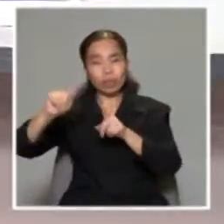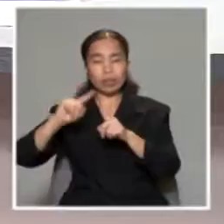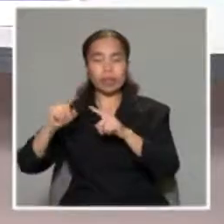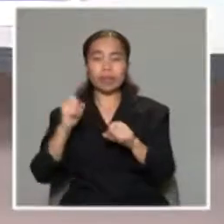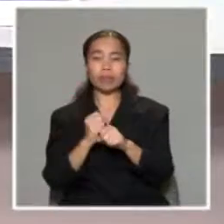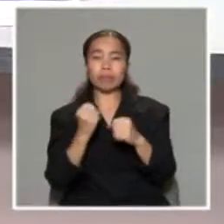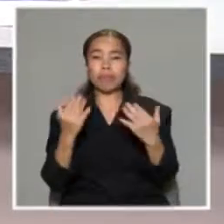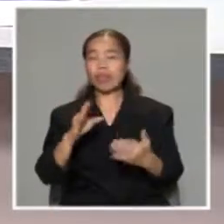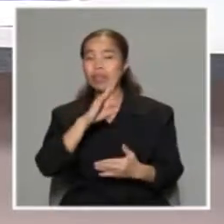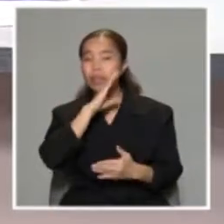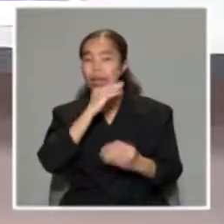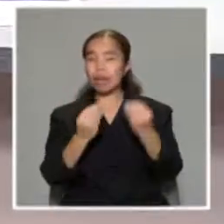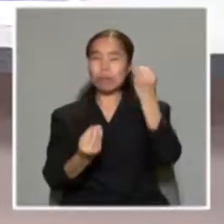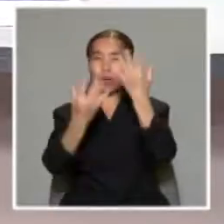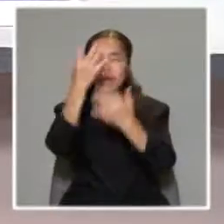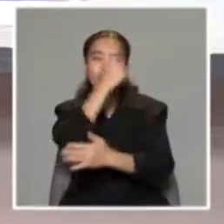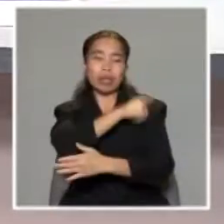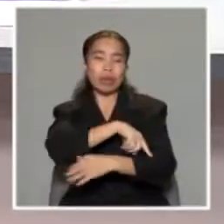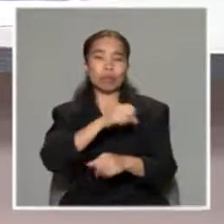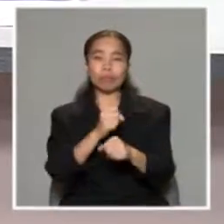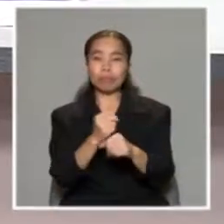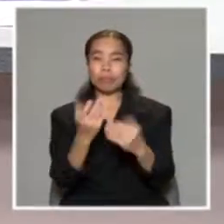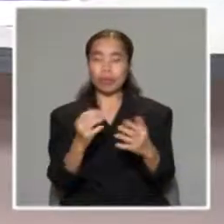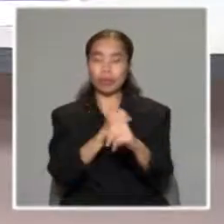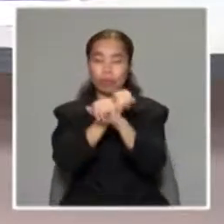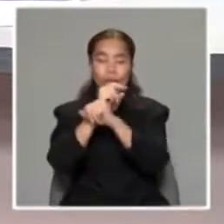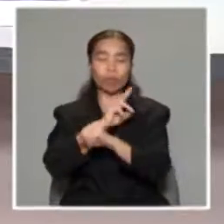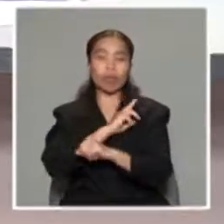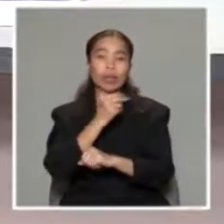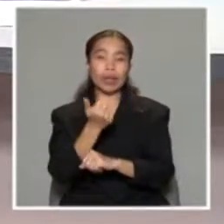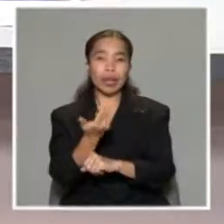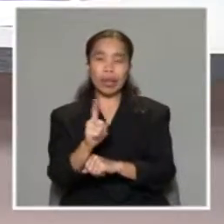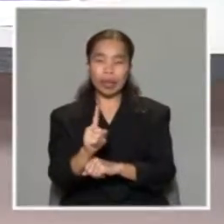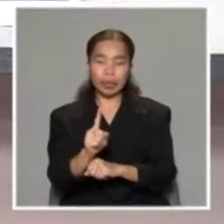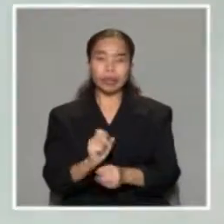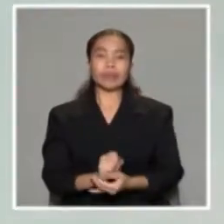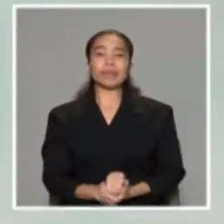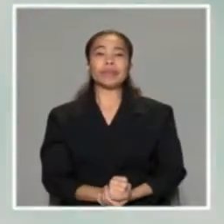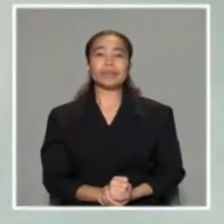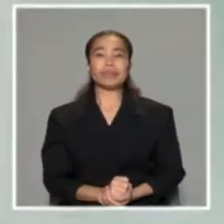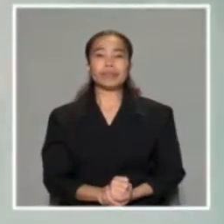ช่วงที่มีหมอกควันแบบนี้จะเป็นอย่างไรติดตามจากรายงานค่ะ